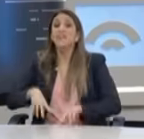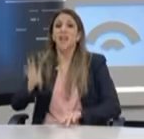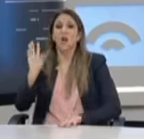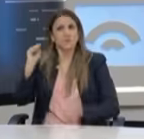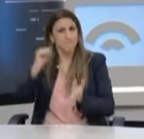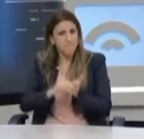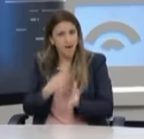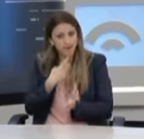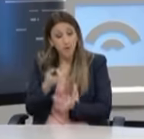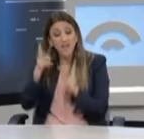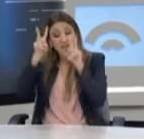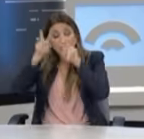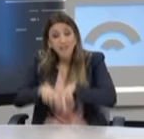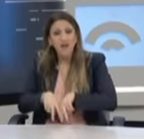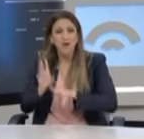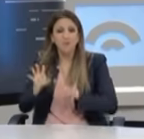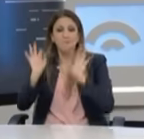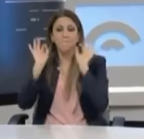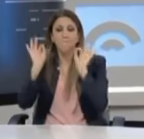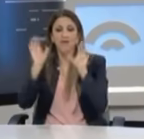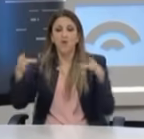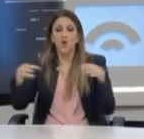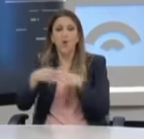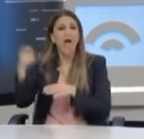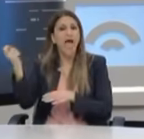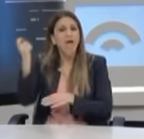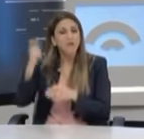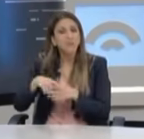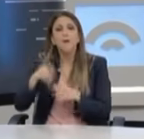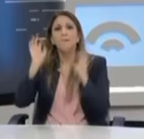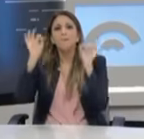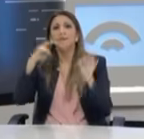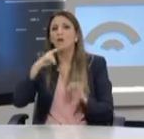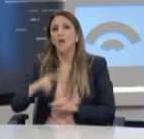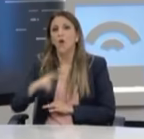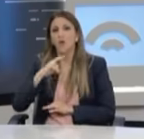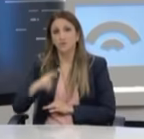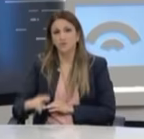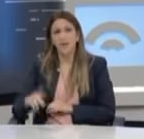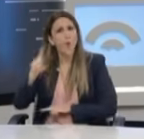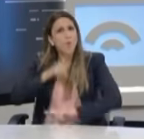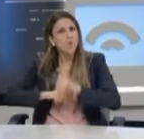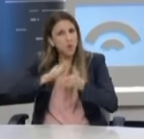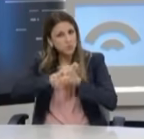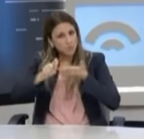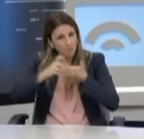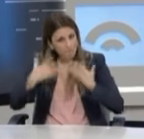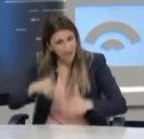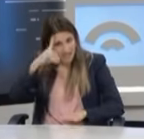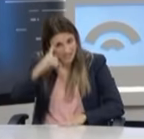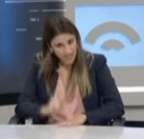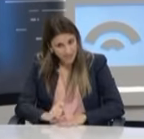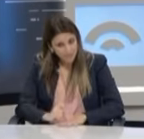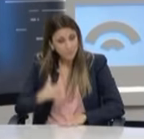αναγνωρίζει την ύπαρξη μακεδονικού έθνους, γλώσσας κλπ. Ξέρετε ποιος το έχει γράψει αυτό?